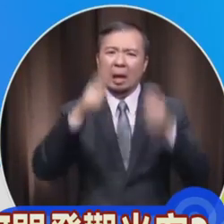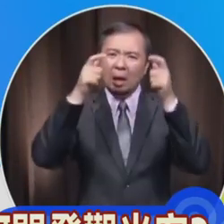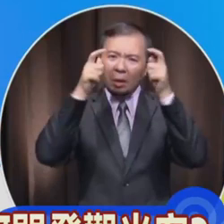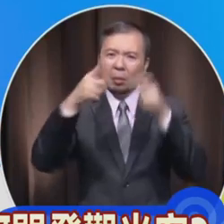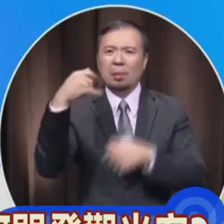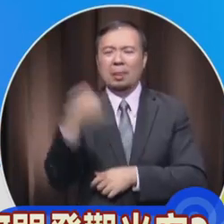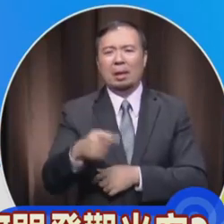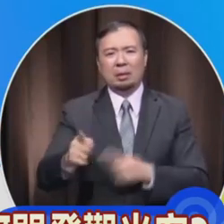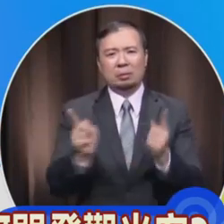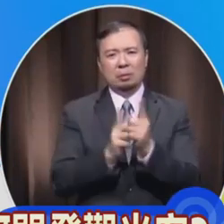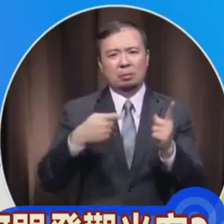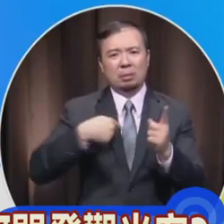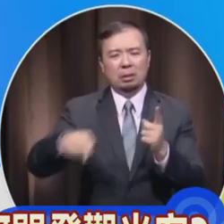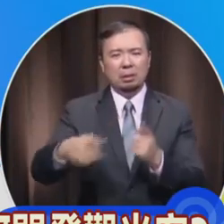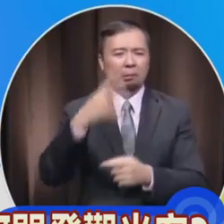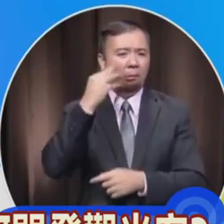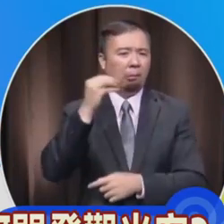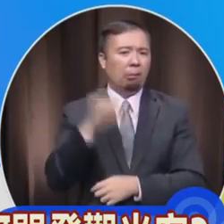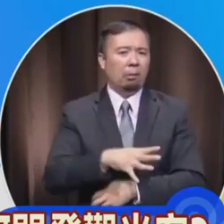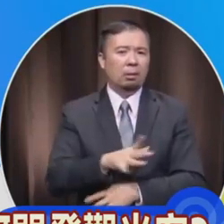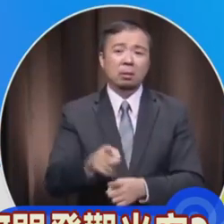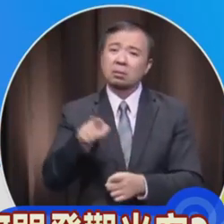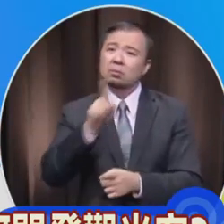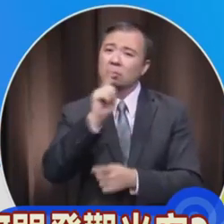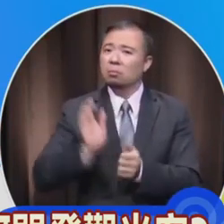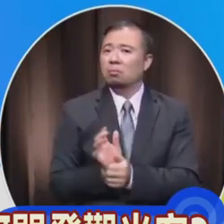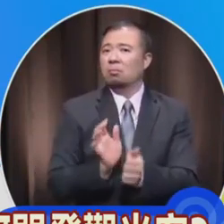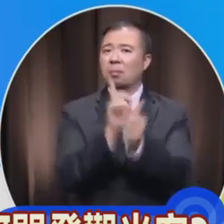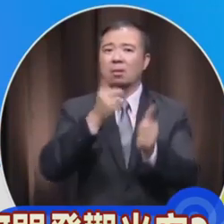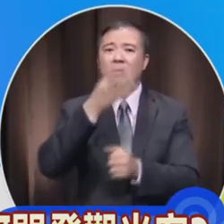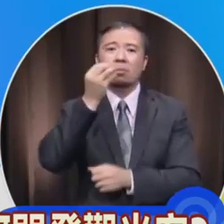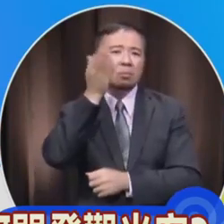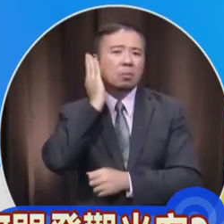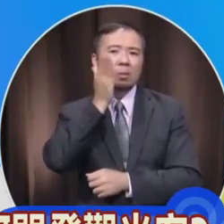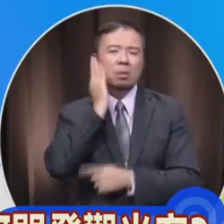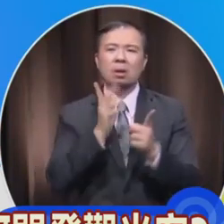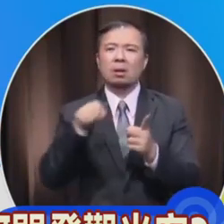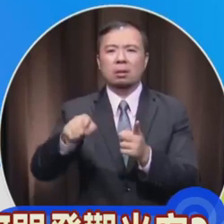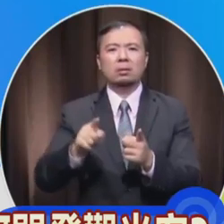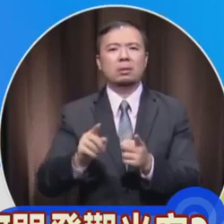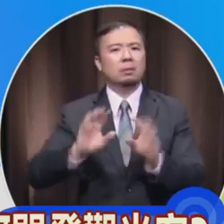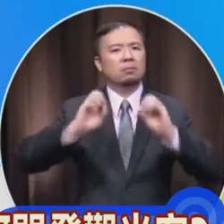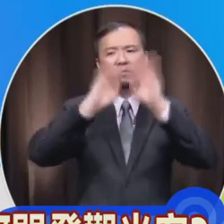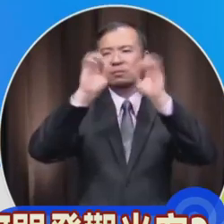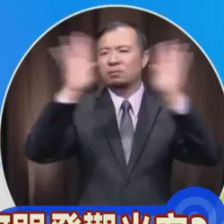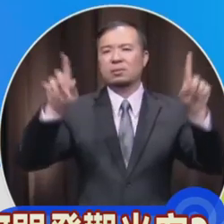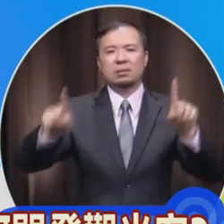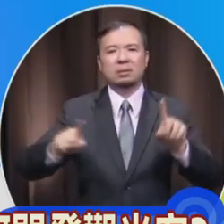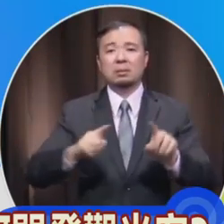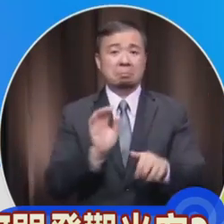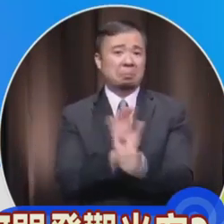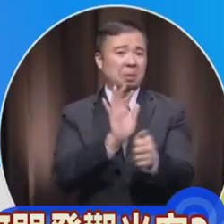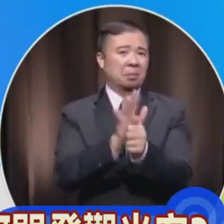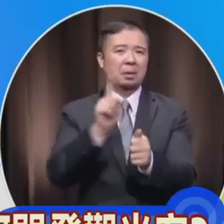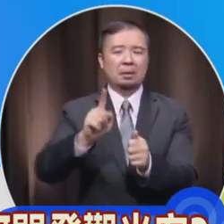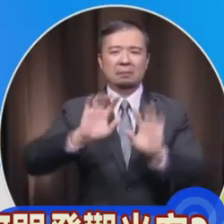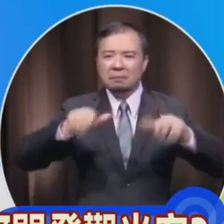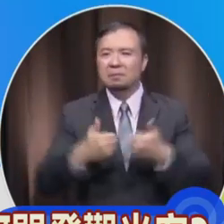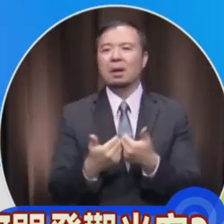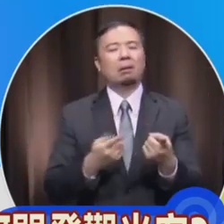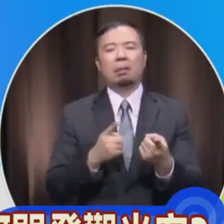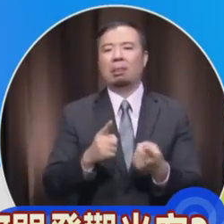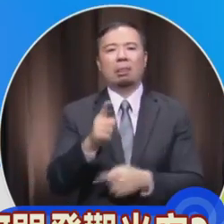是作为一个推动观光的一个反宣传吗？所以我觉得韩国瑜主委，你的又老又穷，